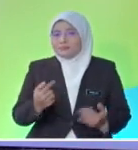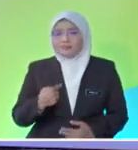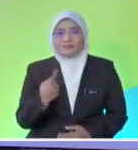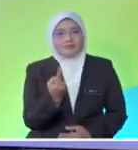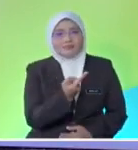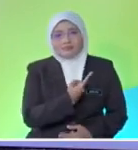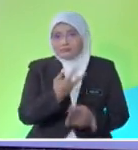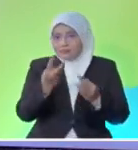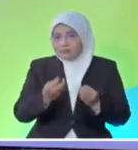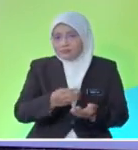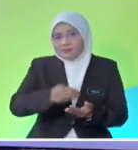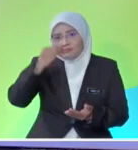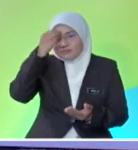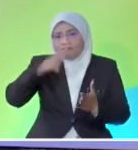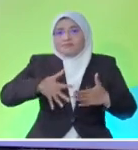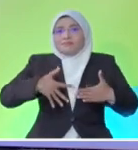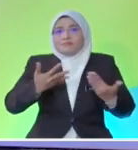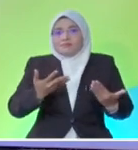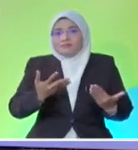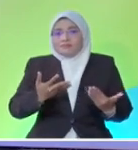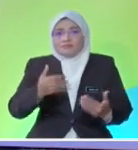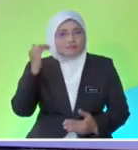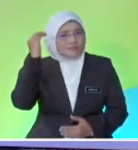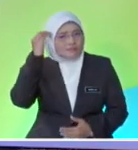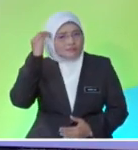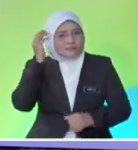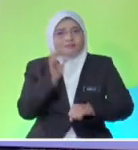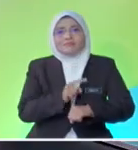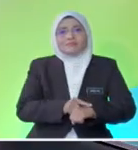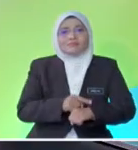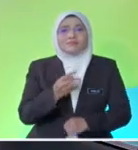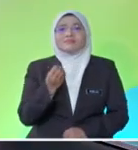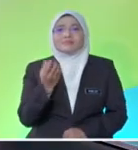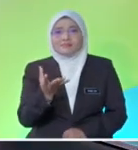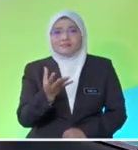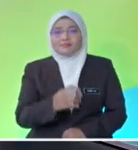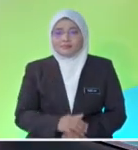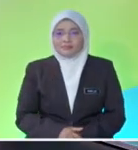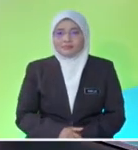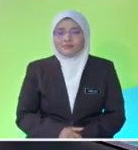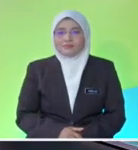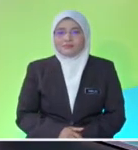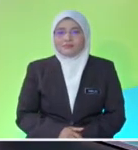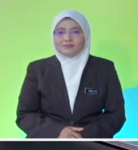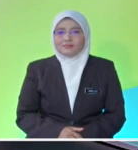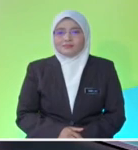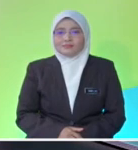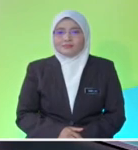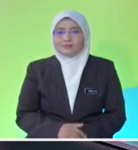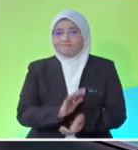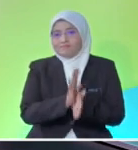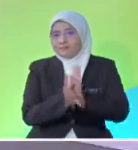tengok muka jam tu. Macam mana nak tahu pukul berapa Cikgu? Macam mana kita nak tahu pukul berapa sekarang ni? Baik.